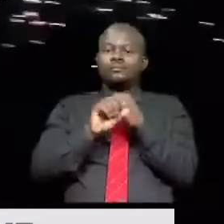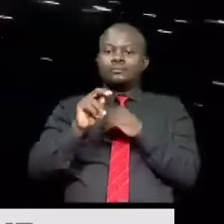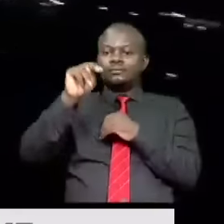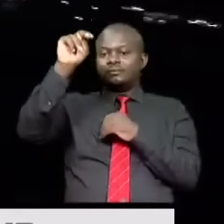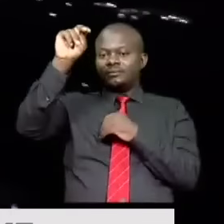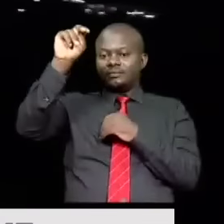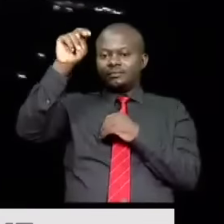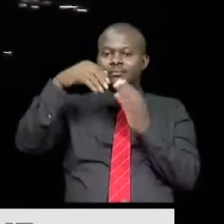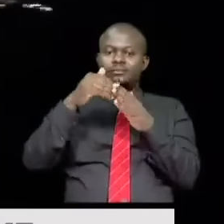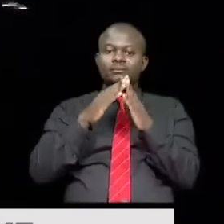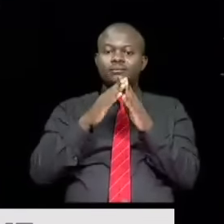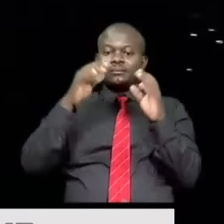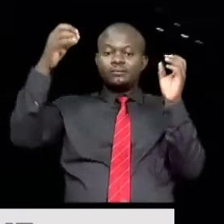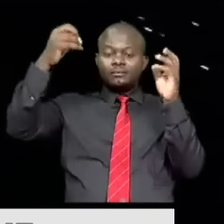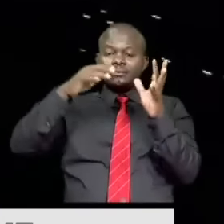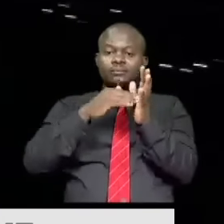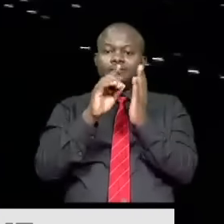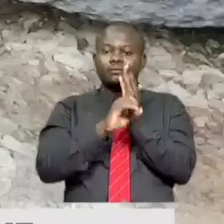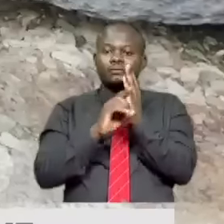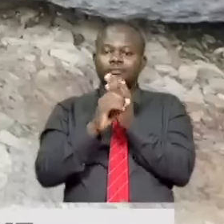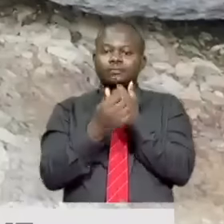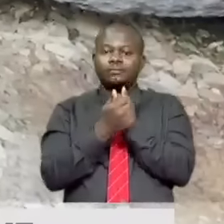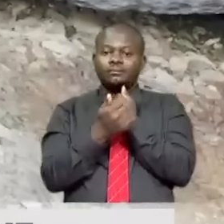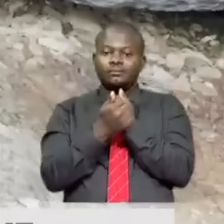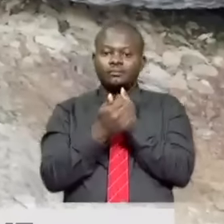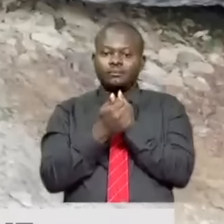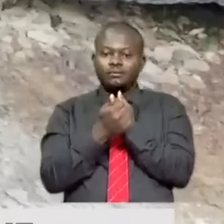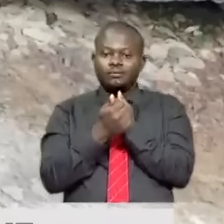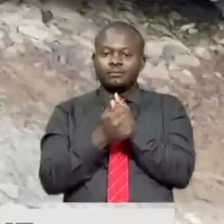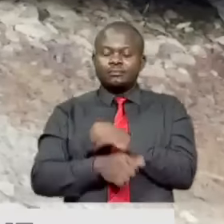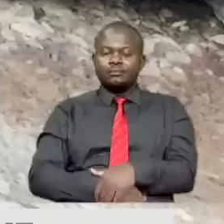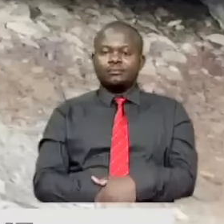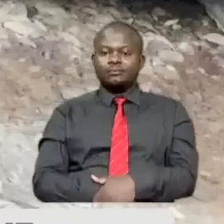amajyaruguru umujyi wa Kigali na karere ka Rubavu.